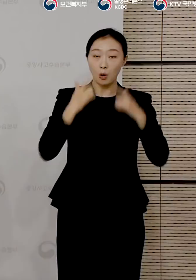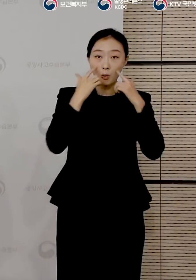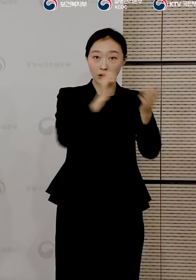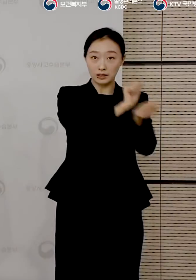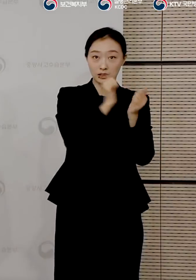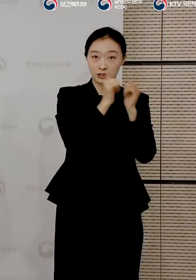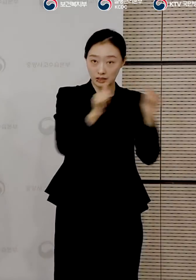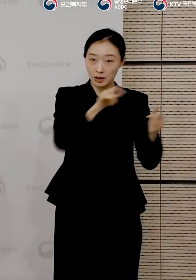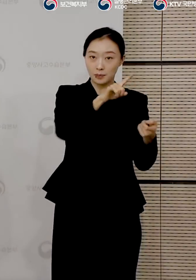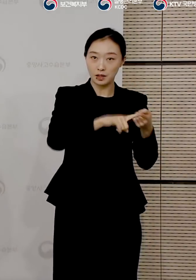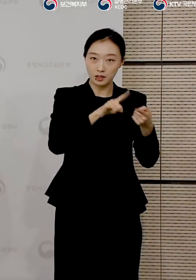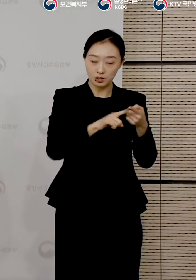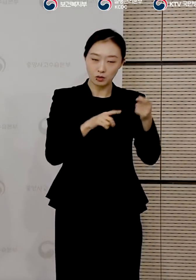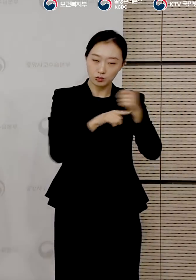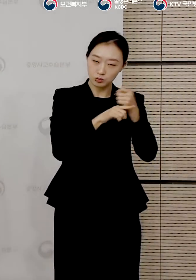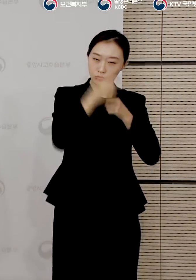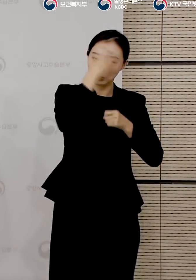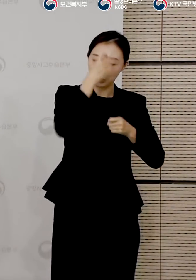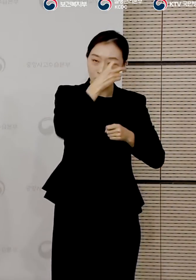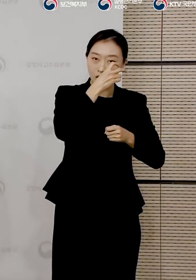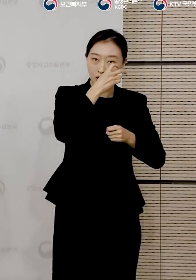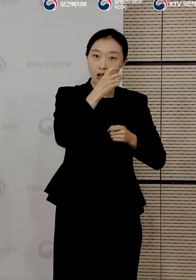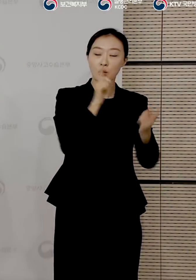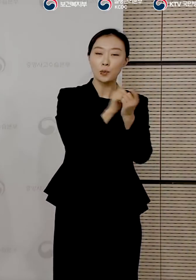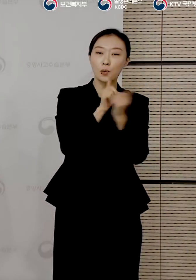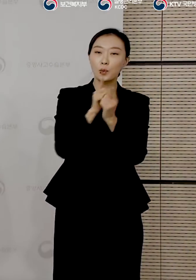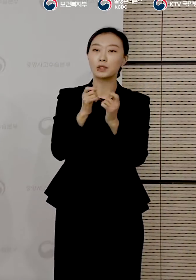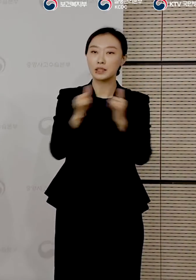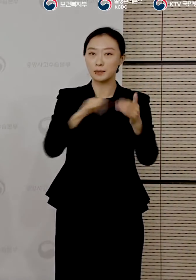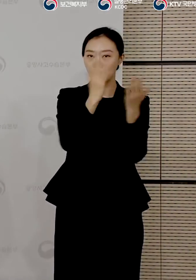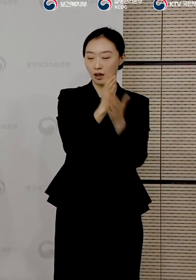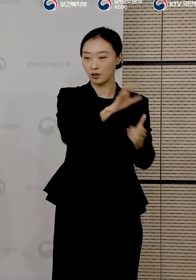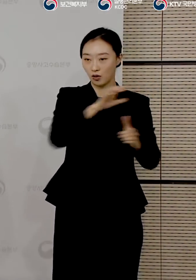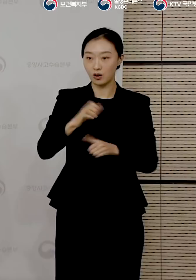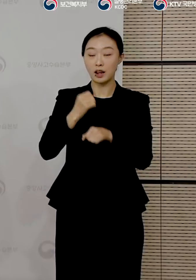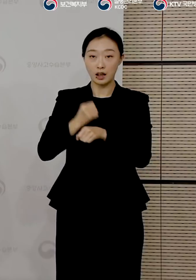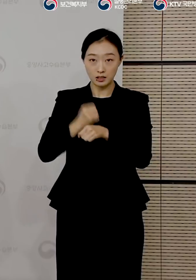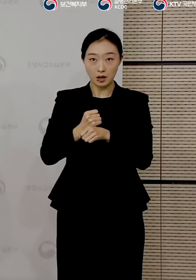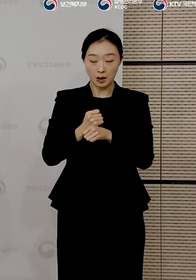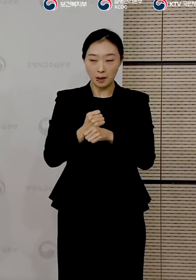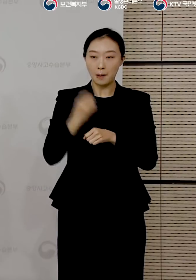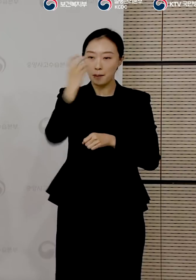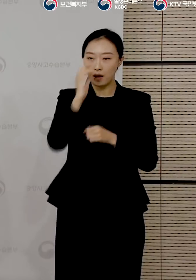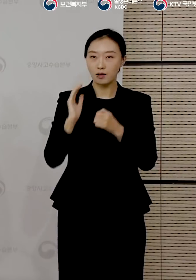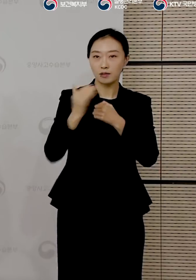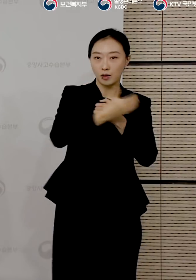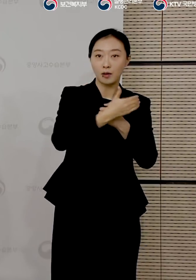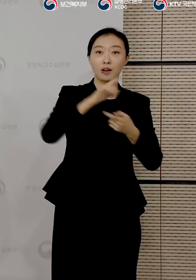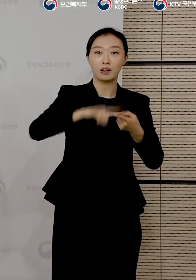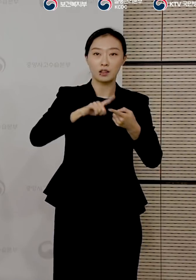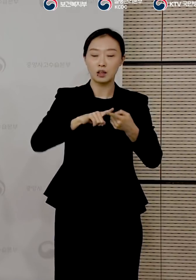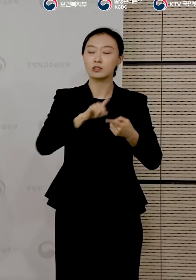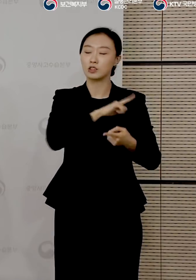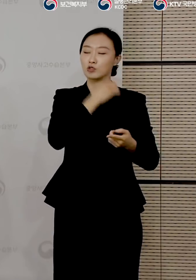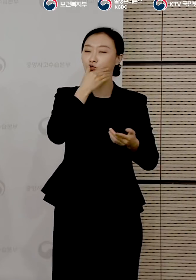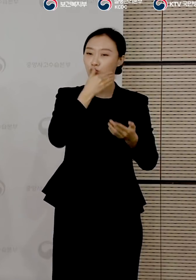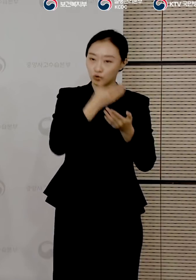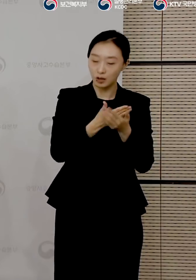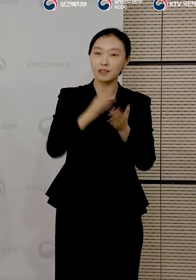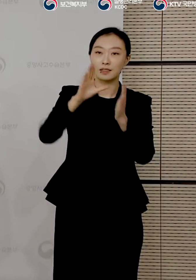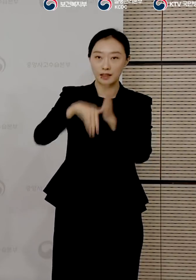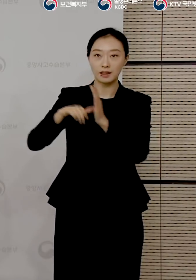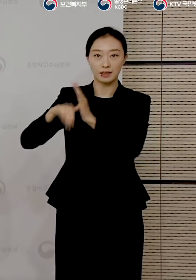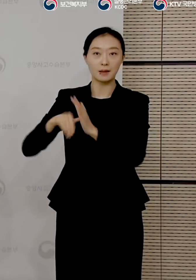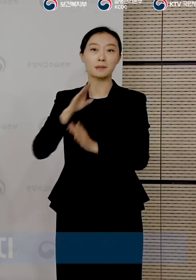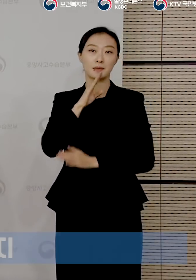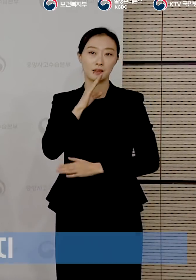실시하고 접촉자를 격리하여 초기 확산을 통제하는 방역망 구축이 여전히 효과적인 시기라고 판단하고